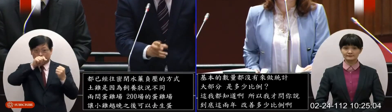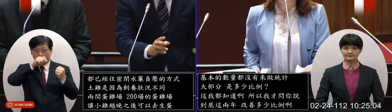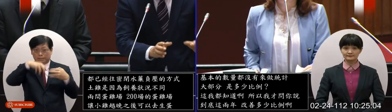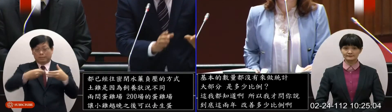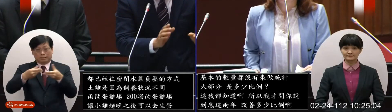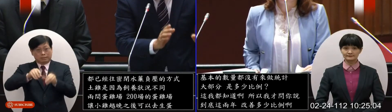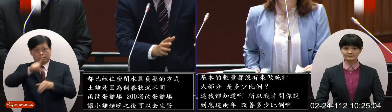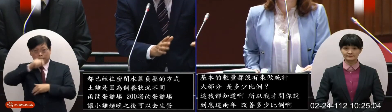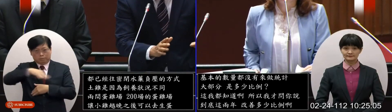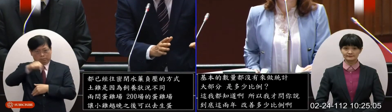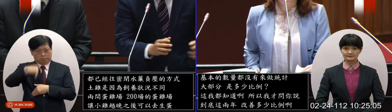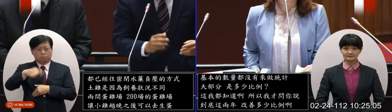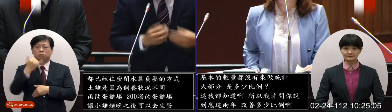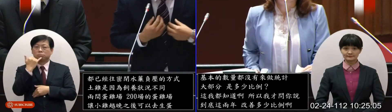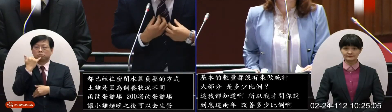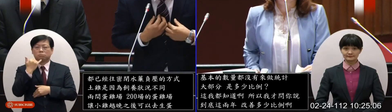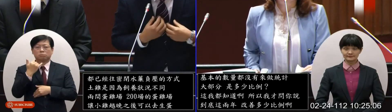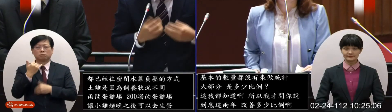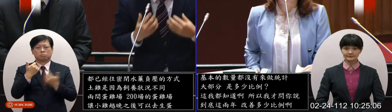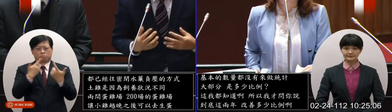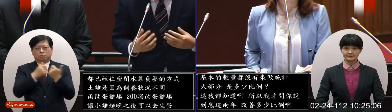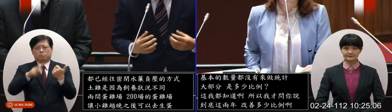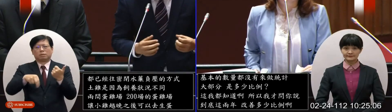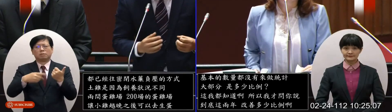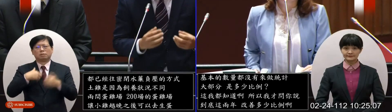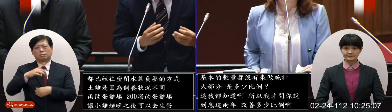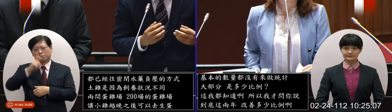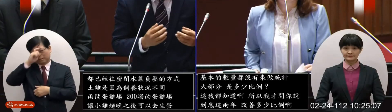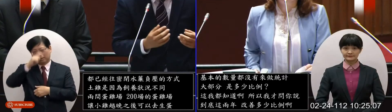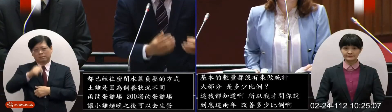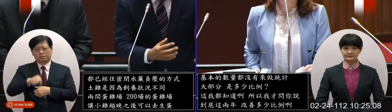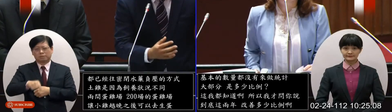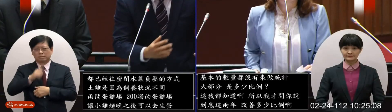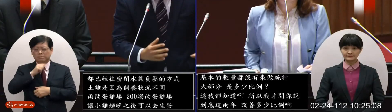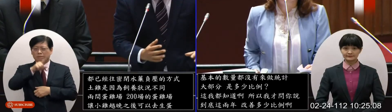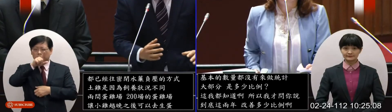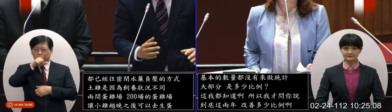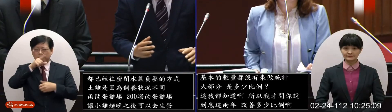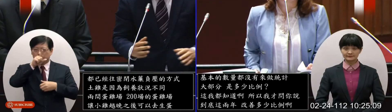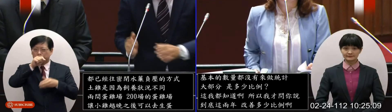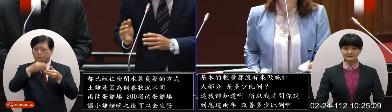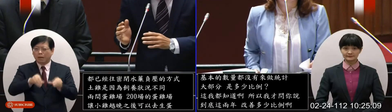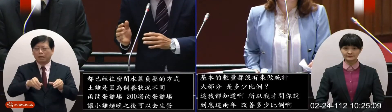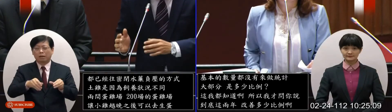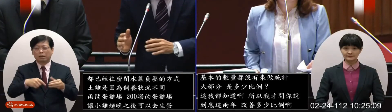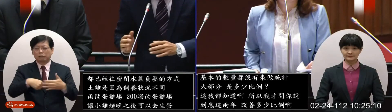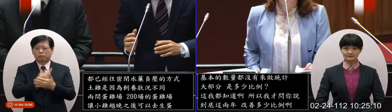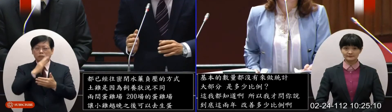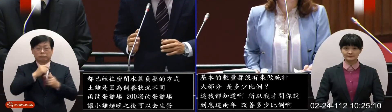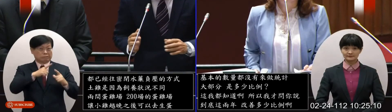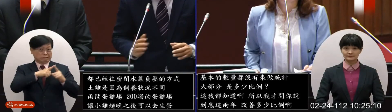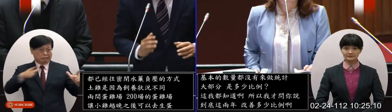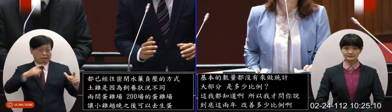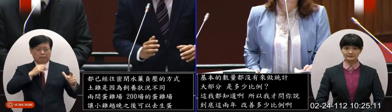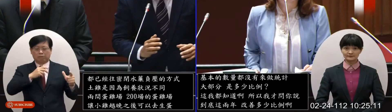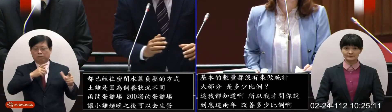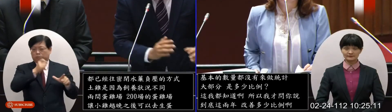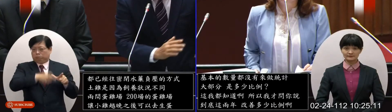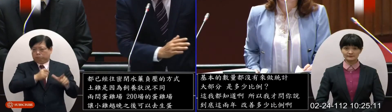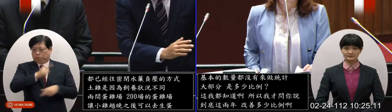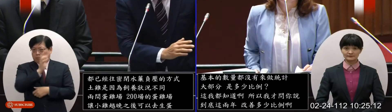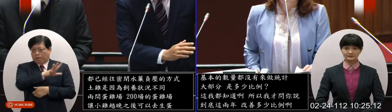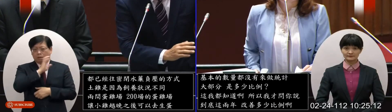场。我们希望他们可以接受，因为我们不希望说整个鸡蛋最后是只是大型的企